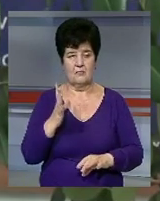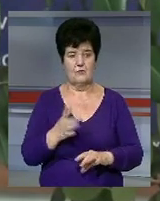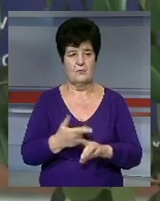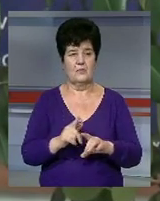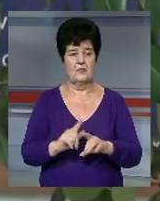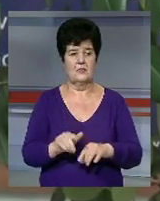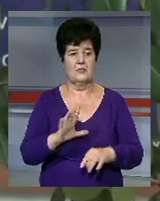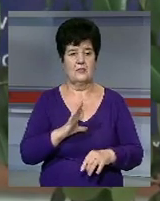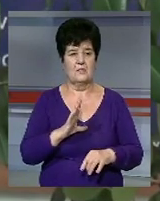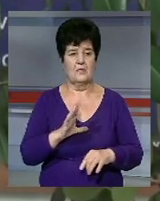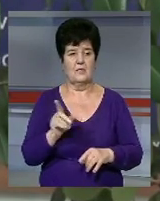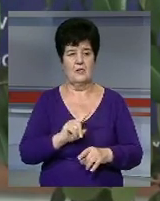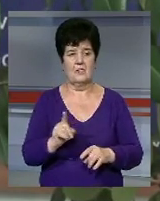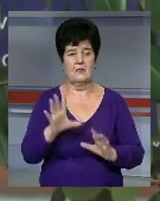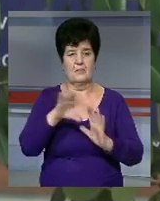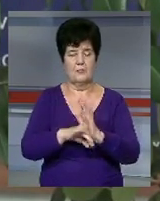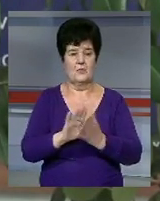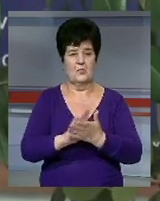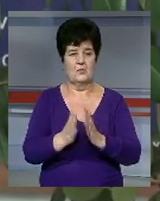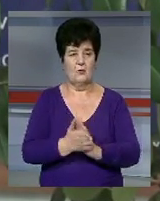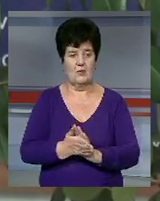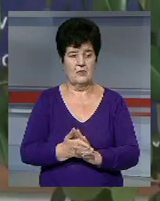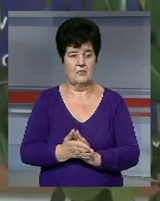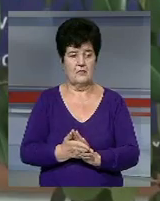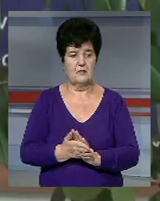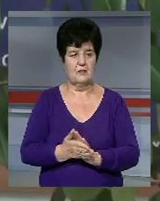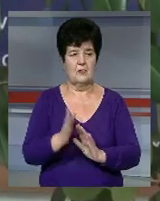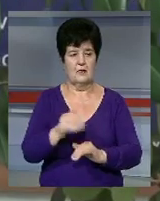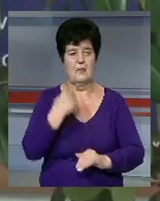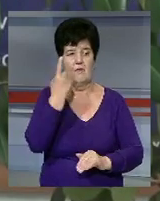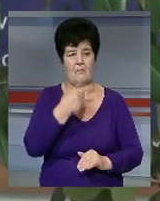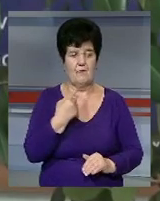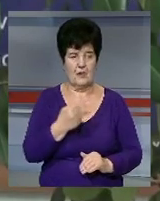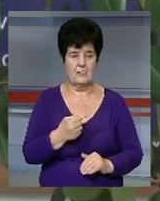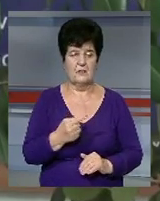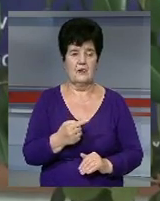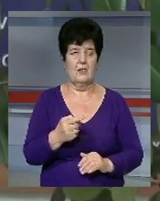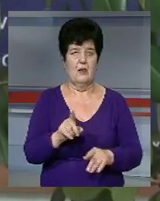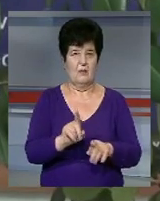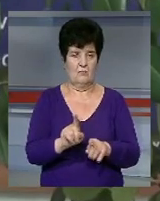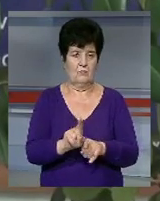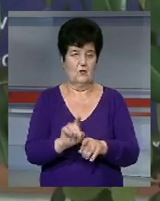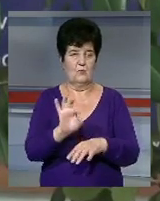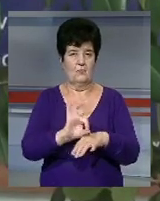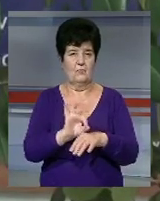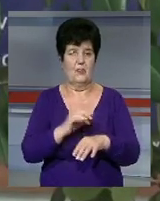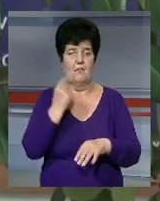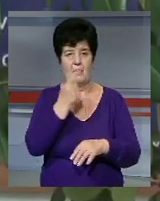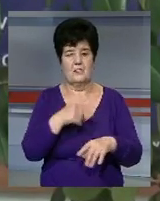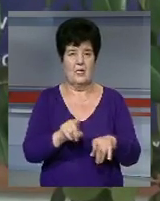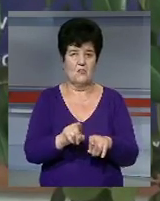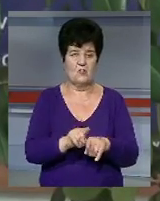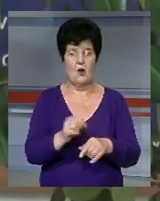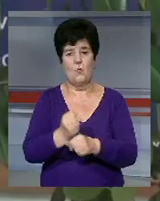rezidențiat, era pus în situația să-și asume responsabilitatea în fața unui pacient pentru viața și sănătatea lui, exact așa cum o